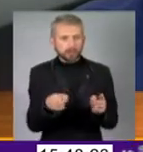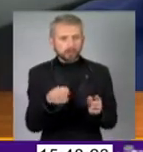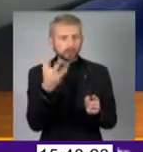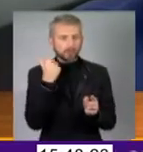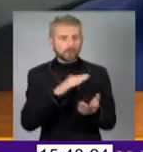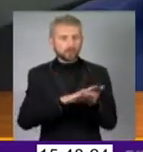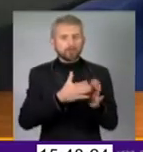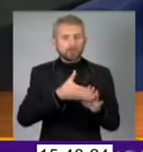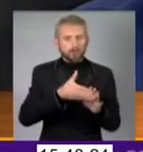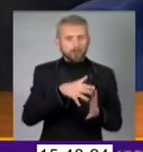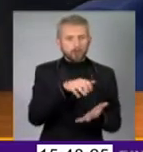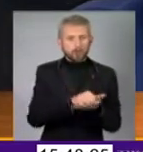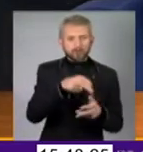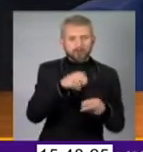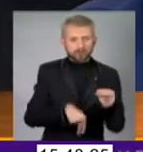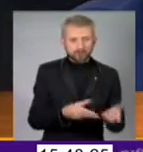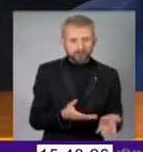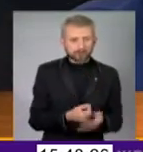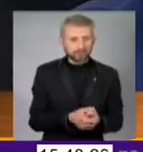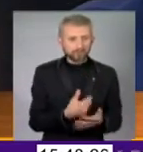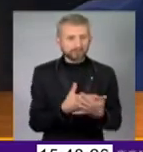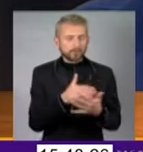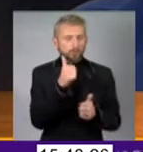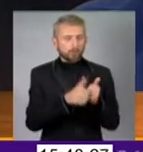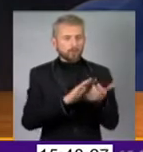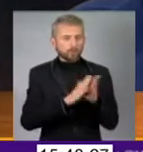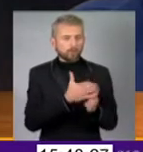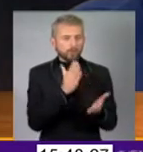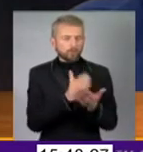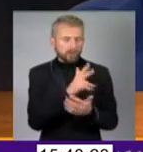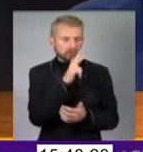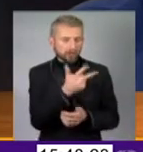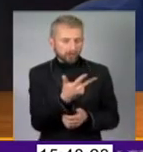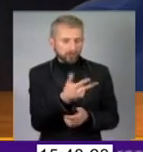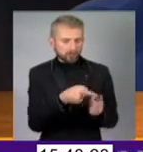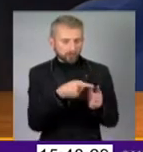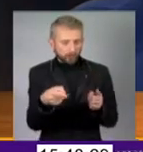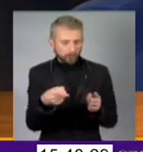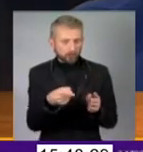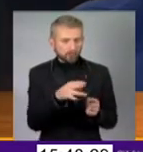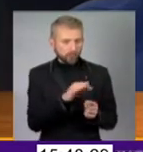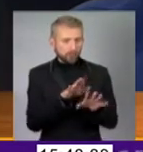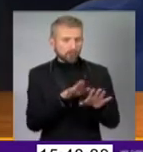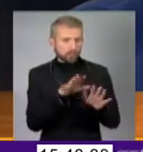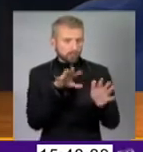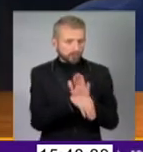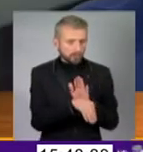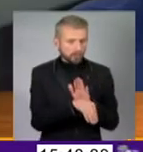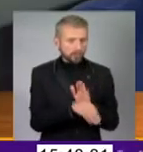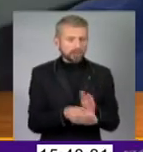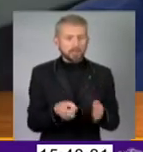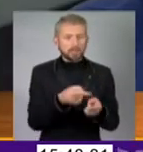договорів з терміну давності, мається на увазі, що кожен договір має 3 роки по перебуванню. І, відповідно,